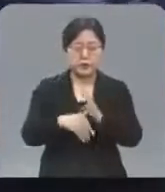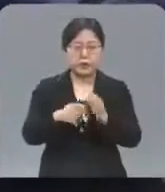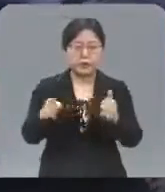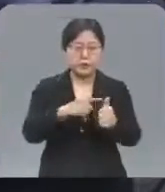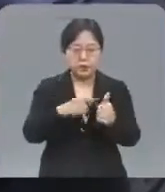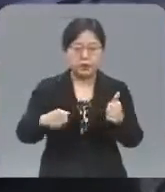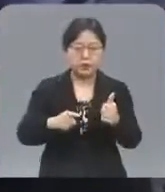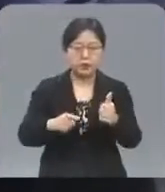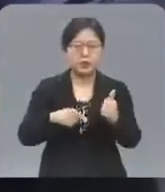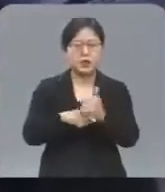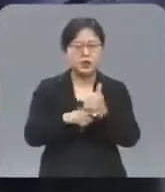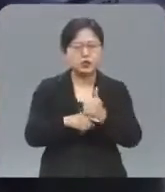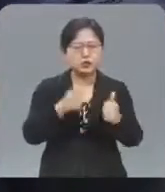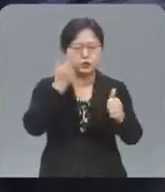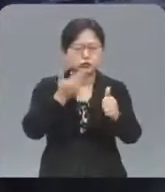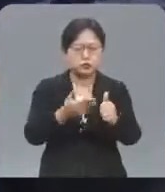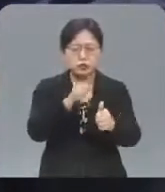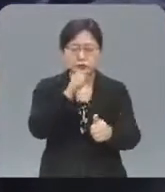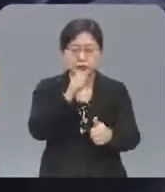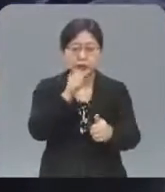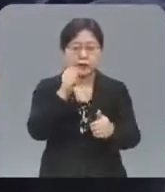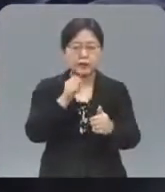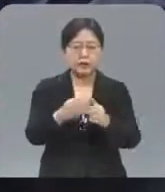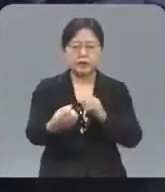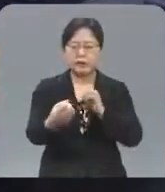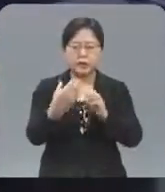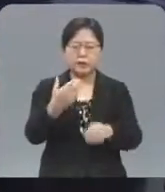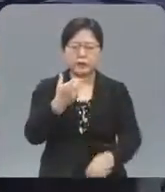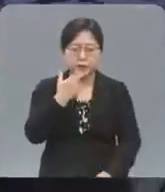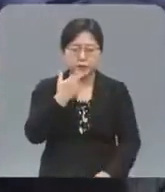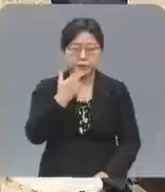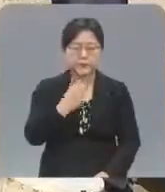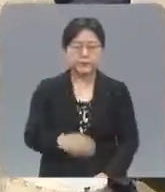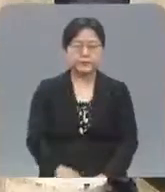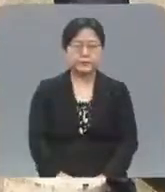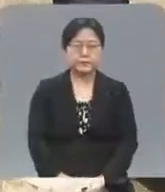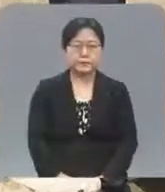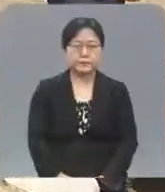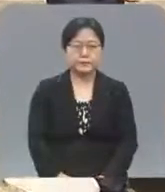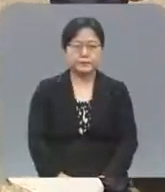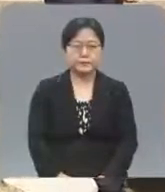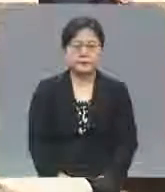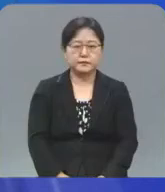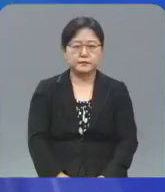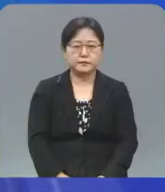흉기 난동을 벌인 동기를 묻는 취재진의 질문에 아무런 답변을 하지 않았습니다.